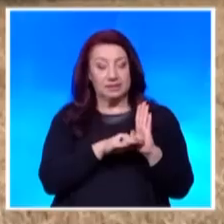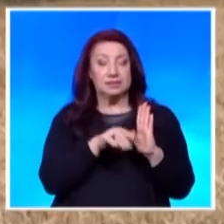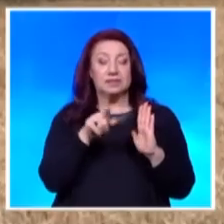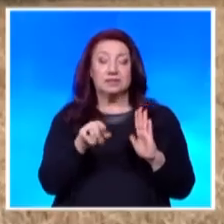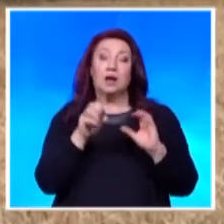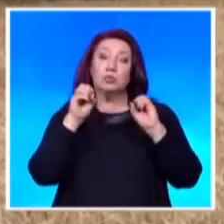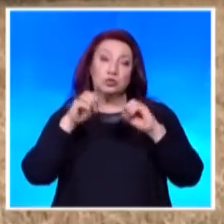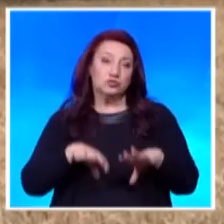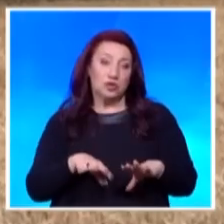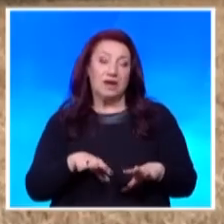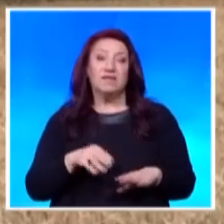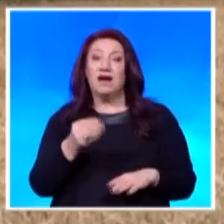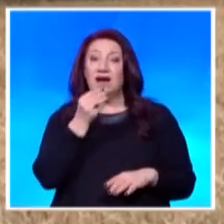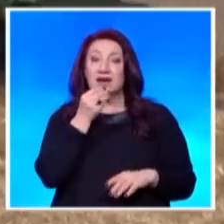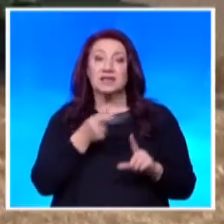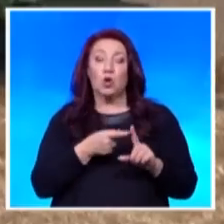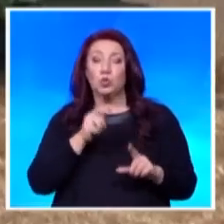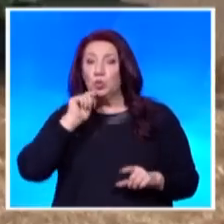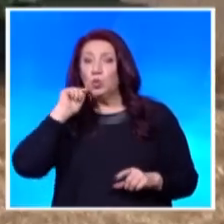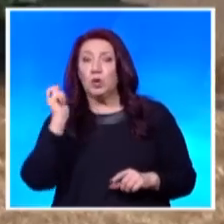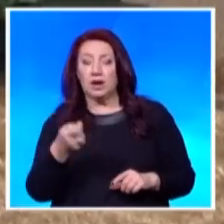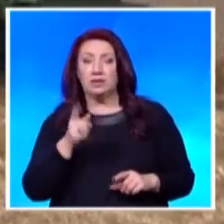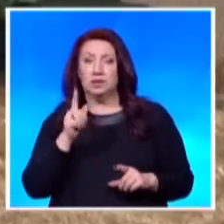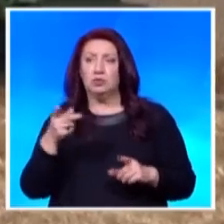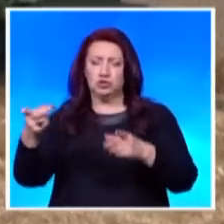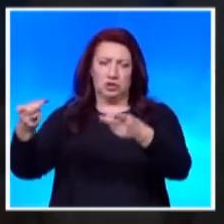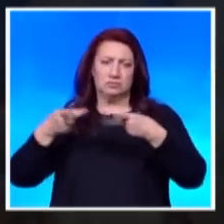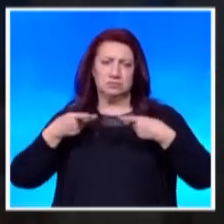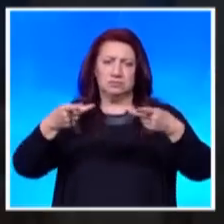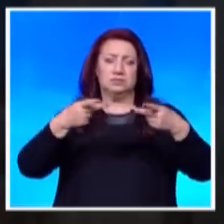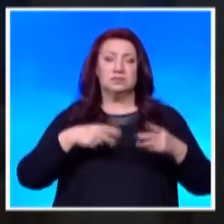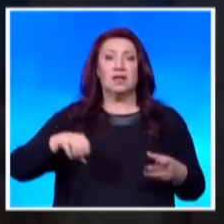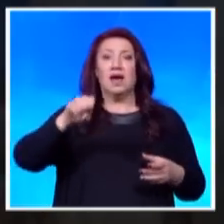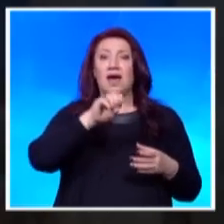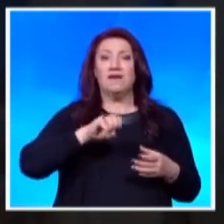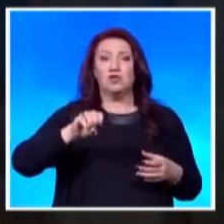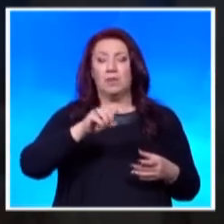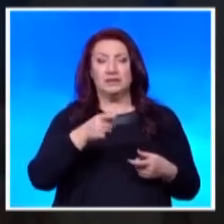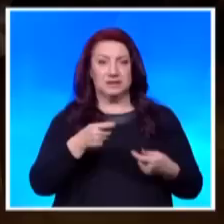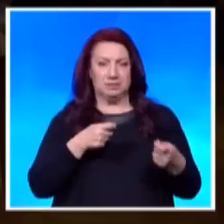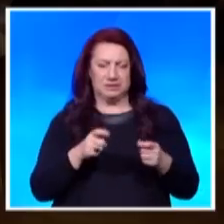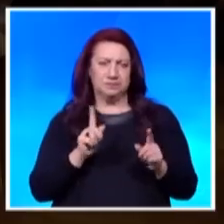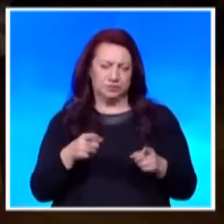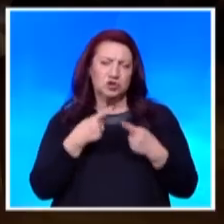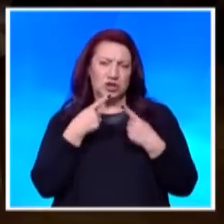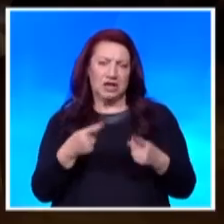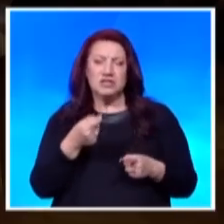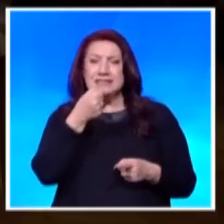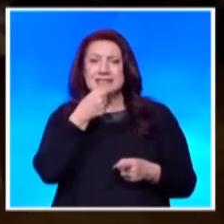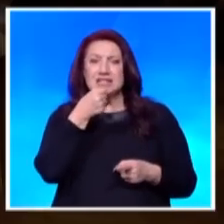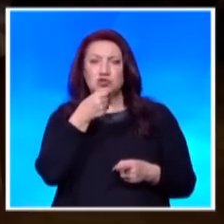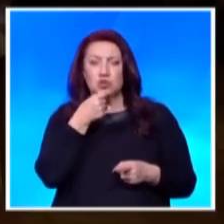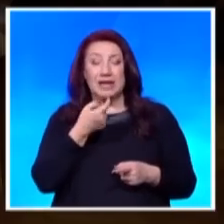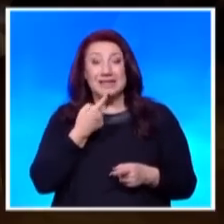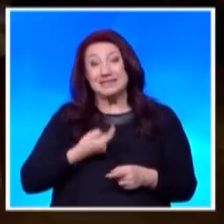Украйна да влизат безпрепятствено на европейския пазар. Само ще ви кажа, че слънчогледа, който е влезъл за